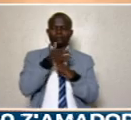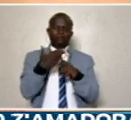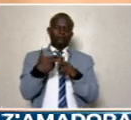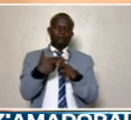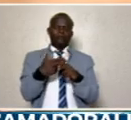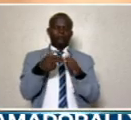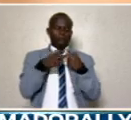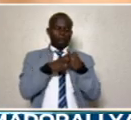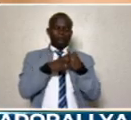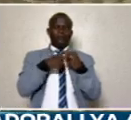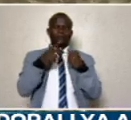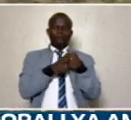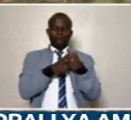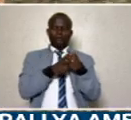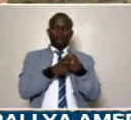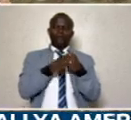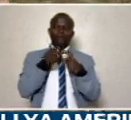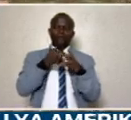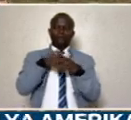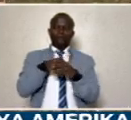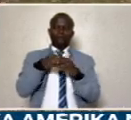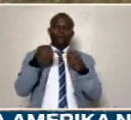cya 77 bavuye ku gipimo cya